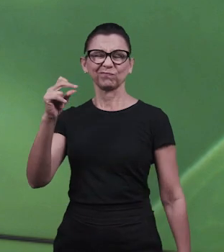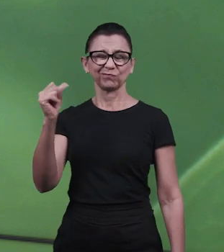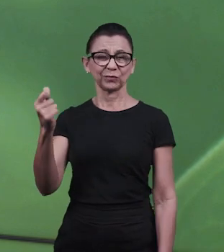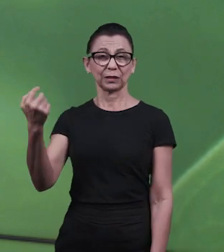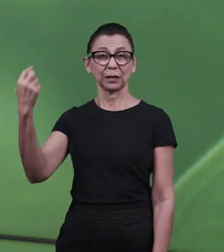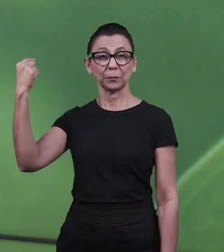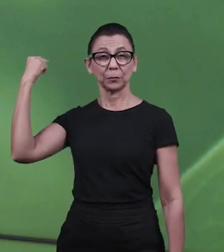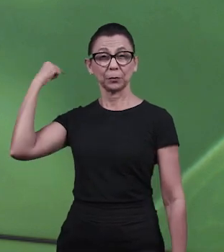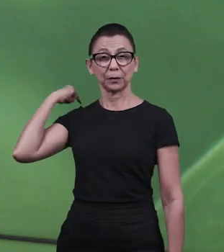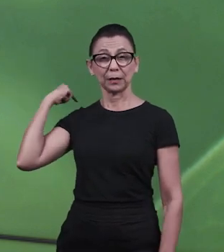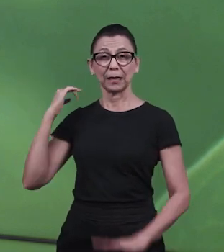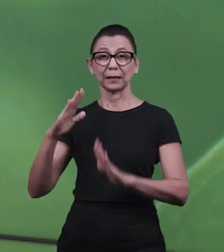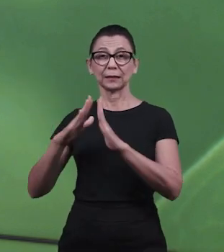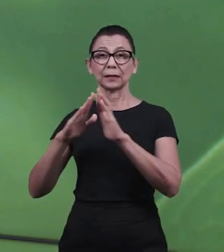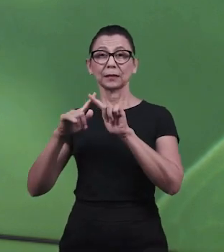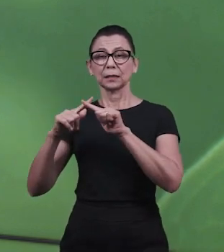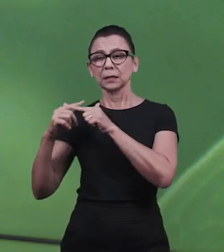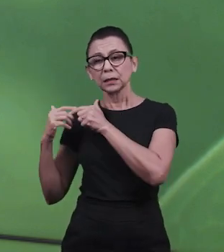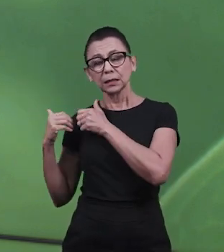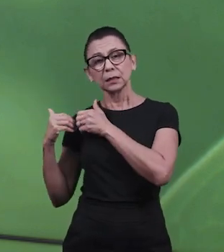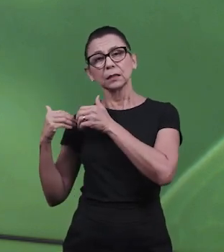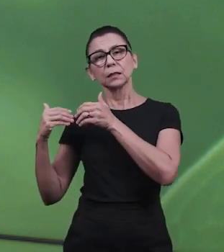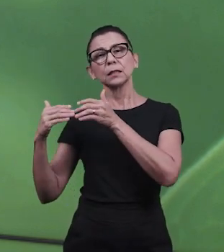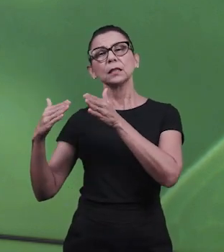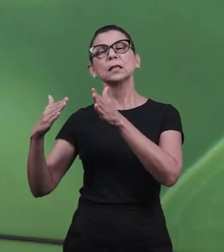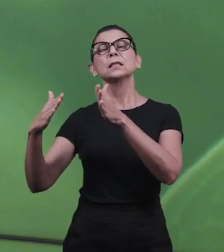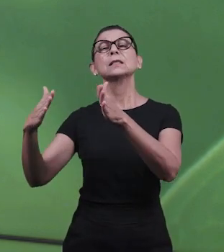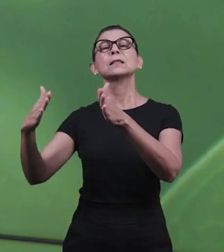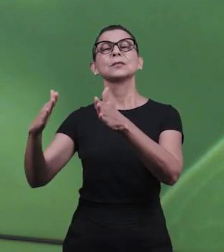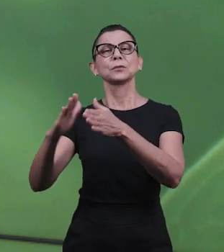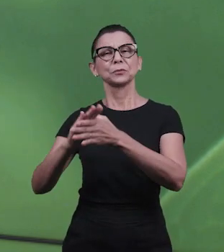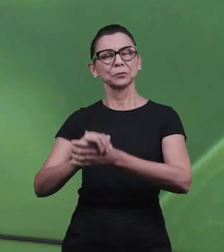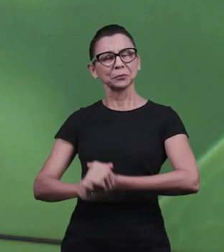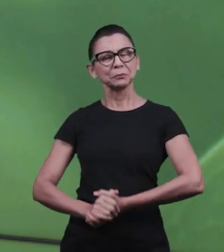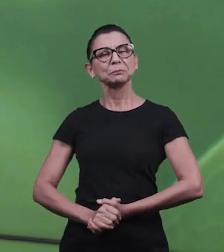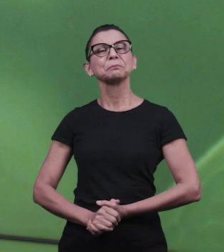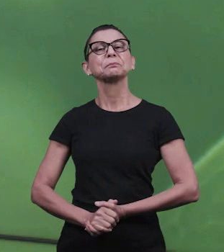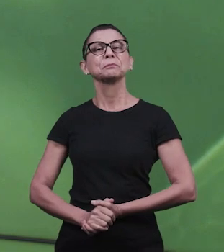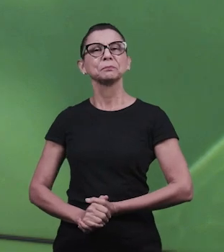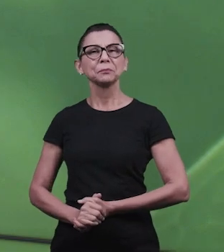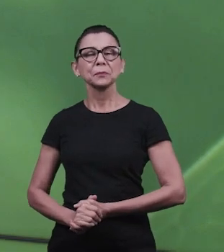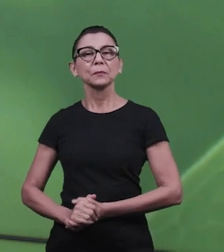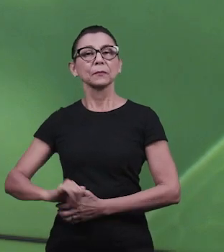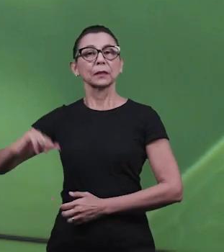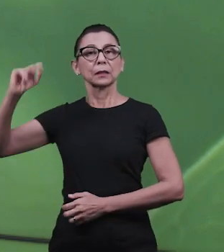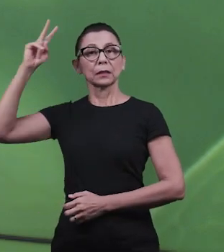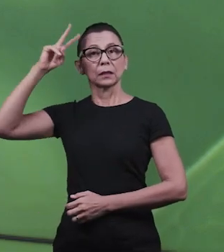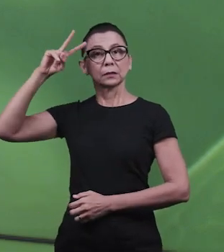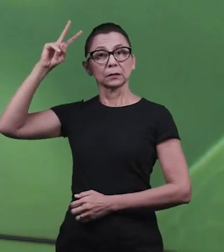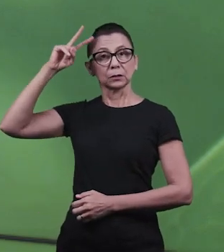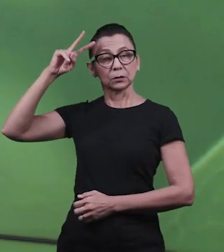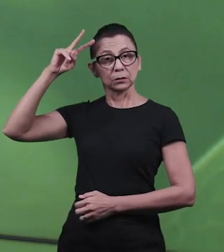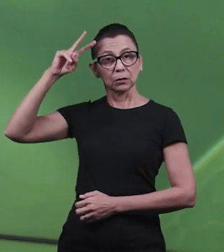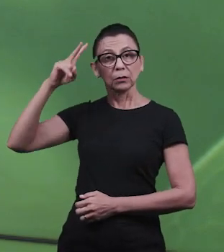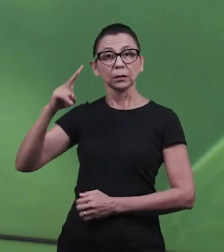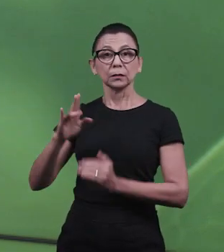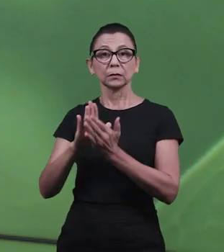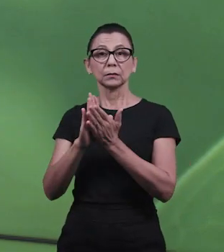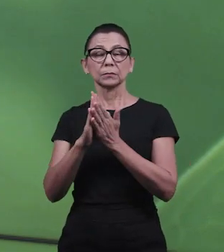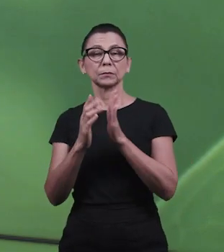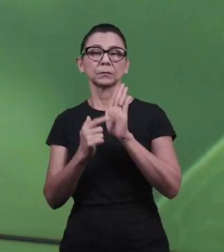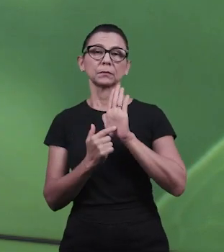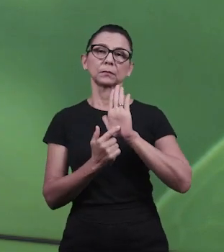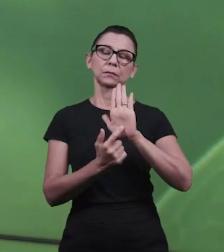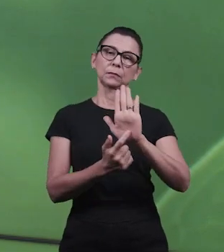с начала ранней церкви, первой церкви, чья история написана в книге